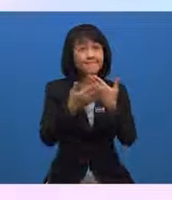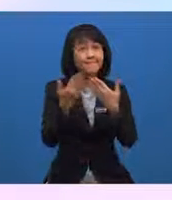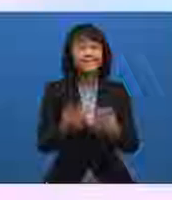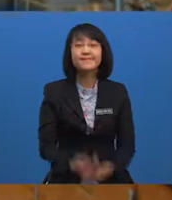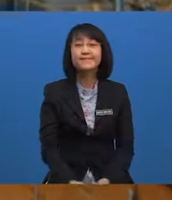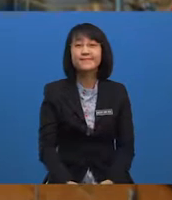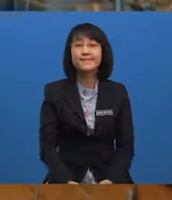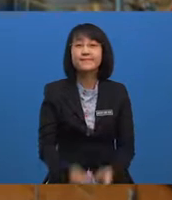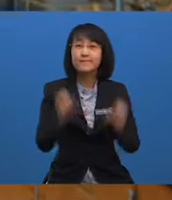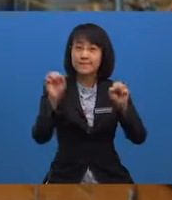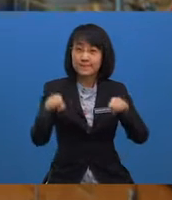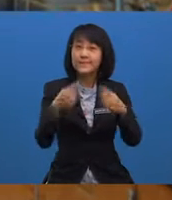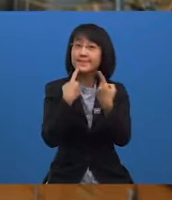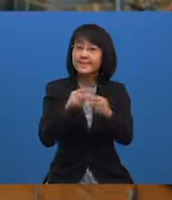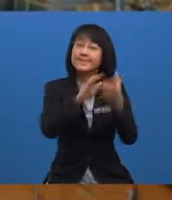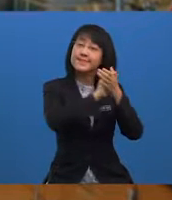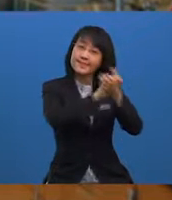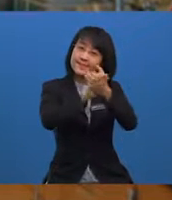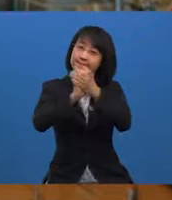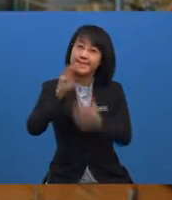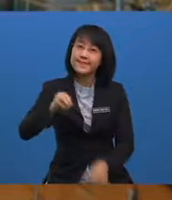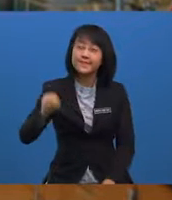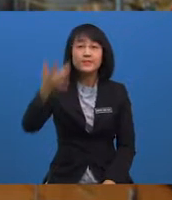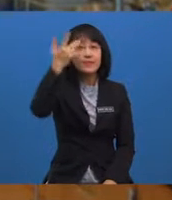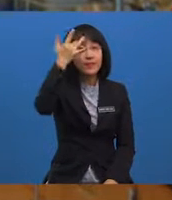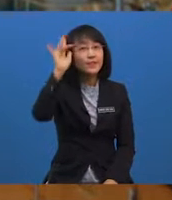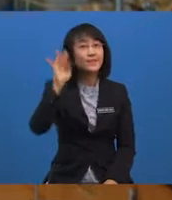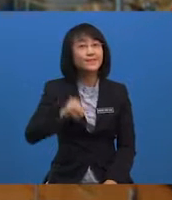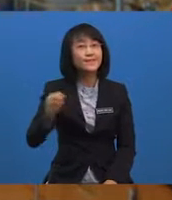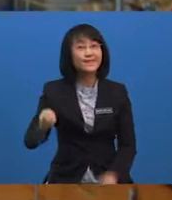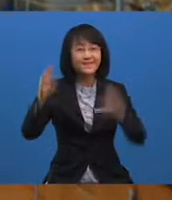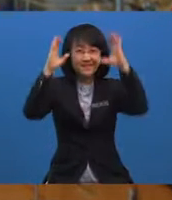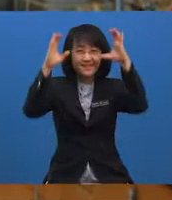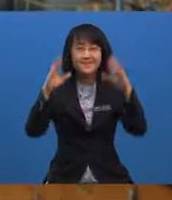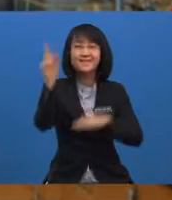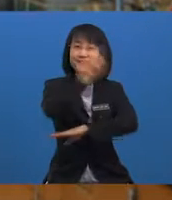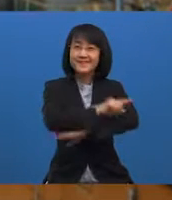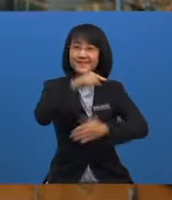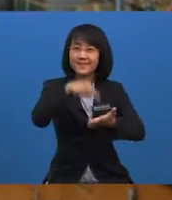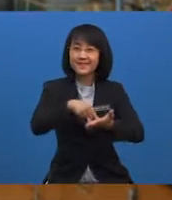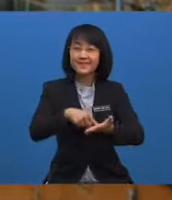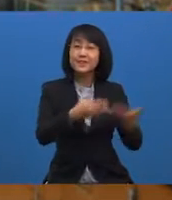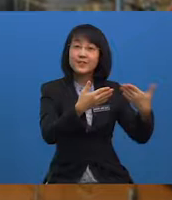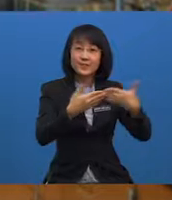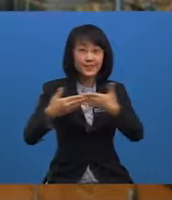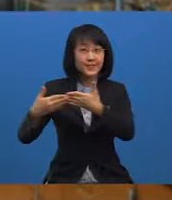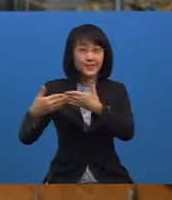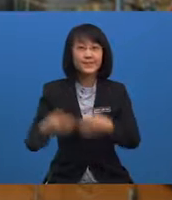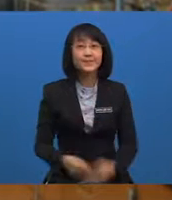kan? Boleh jawab? Tahniah murid-murid. Pandai sungguh murid-murid cikgu hari ini.